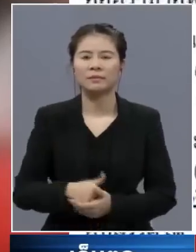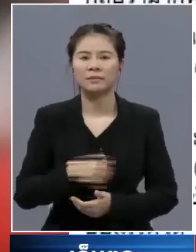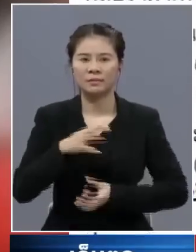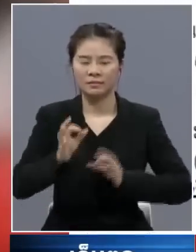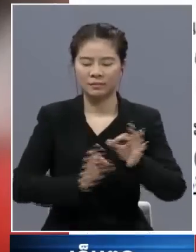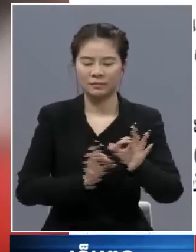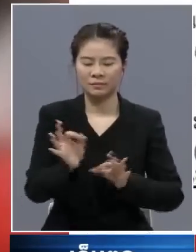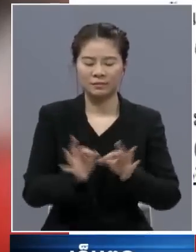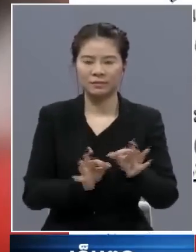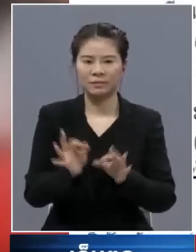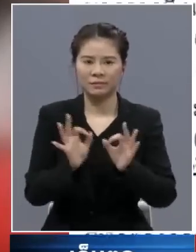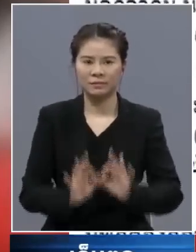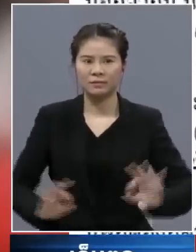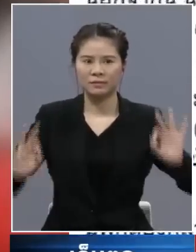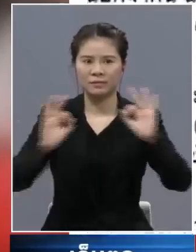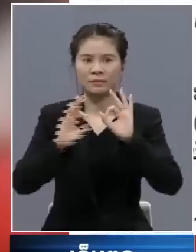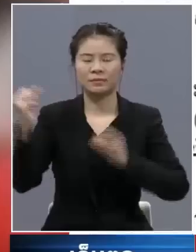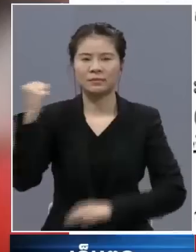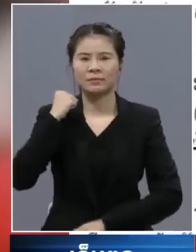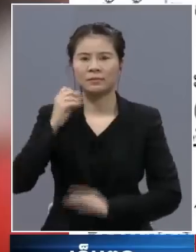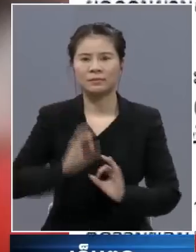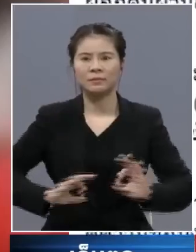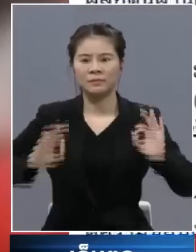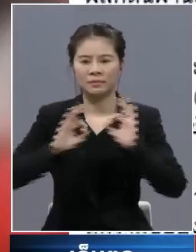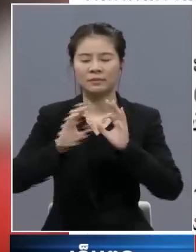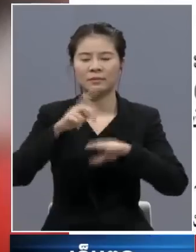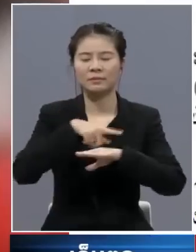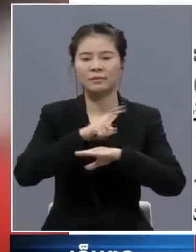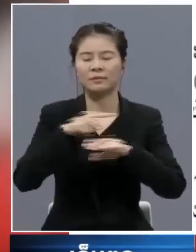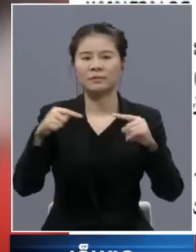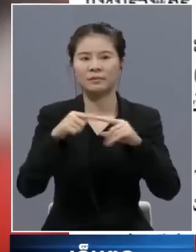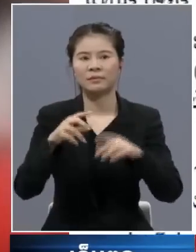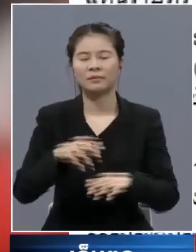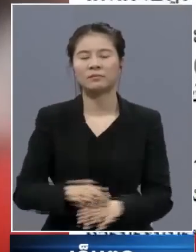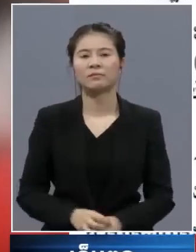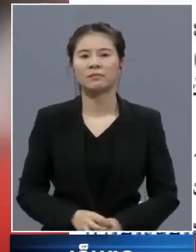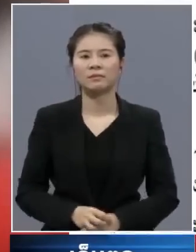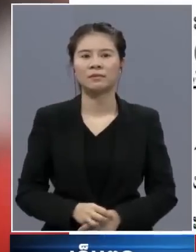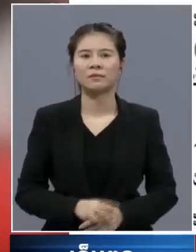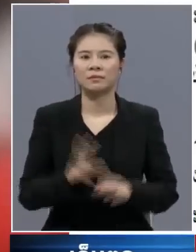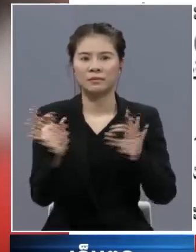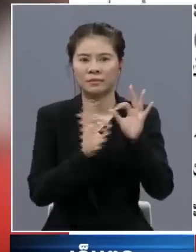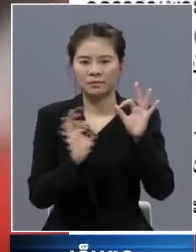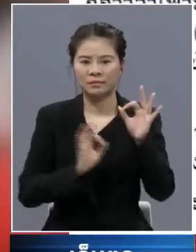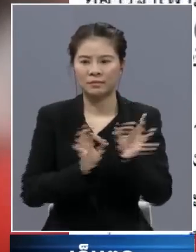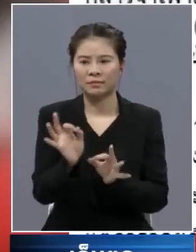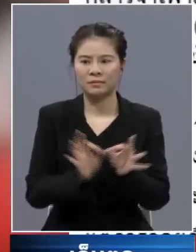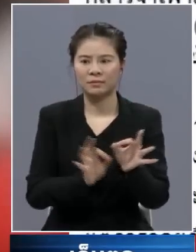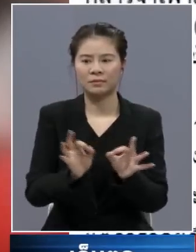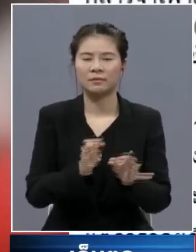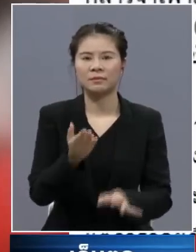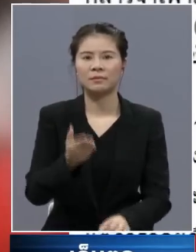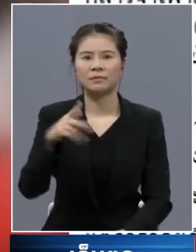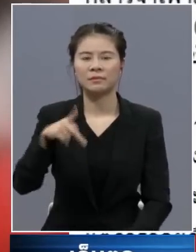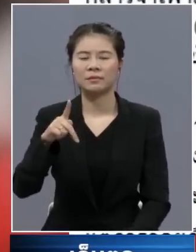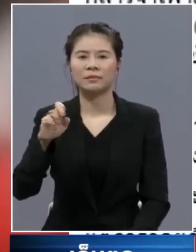ถึงความจำเป็นอำนาจความสำคัญของประธานสภาในโพสต์นี้ไปด้วย ใช่ครับแล้วก็ประเด็นที่ตัวของคุณปิยบุตร